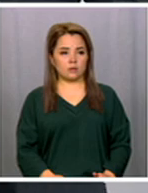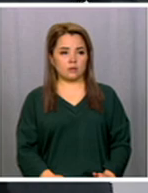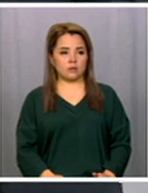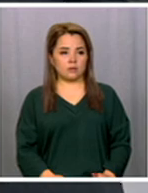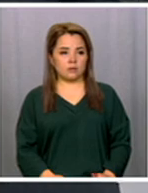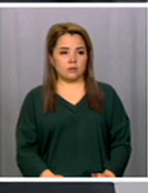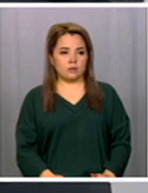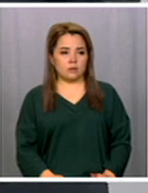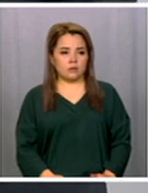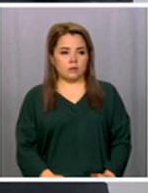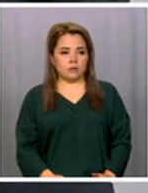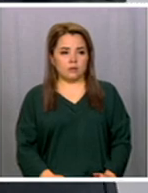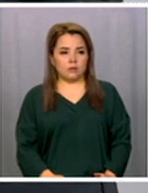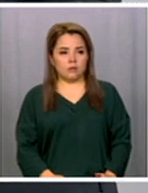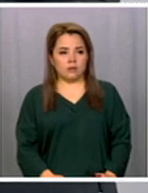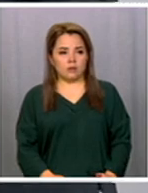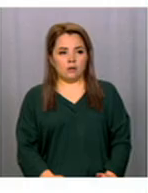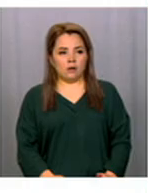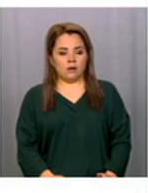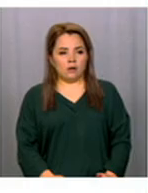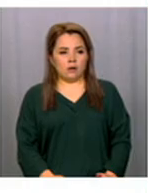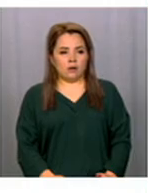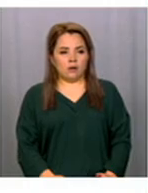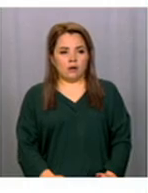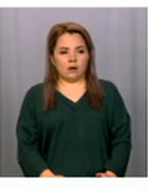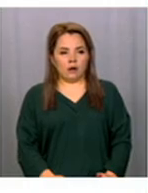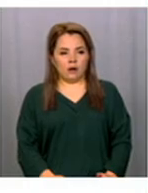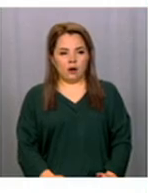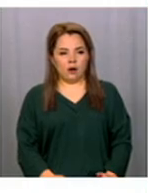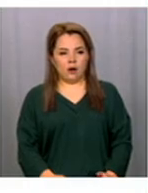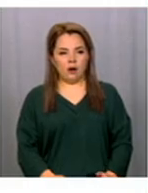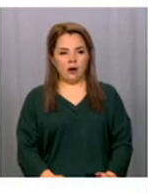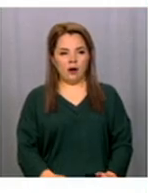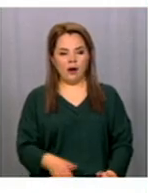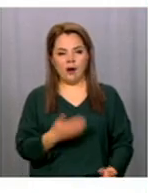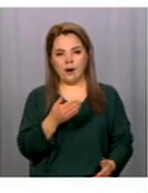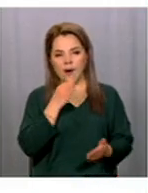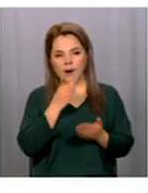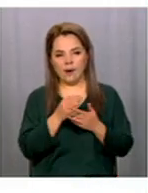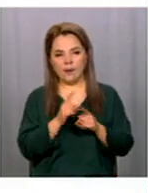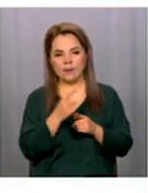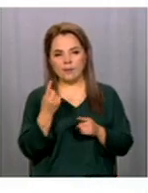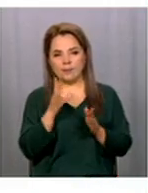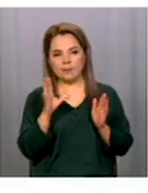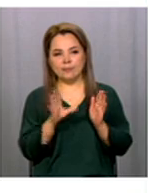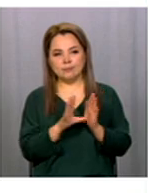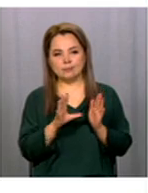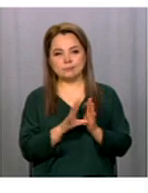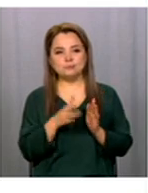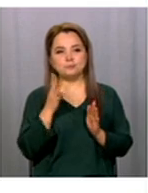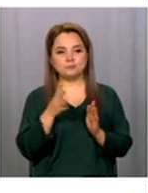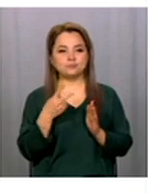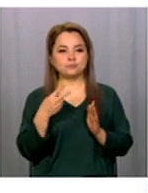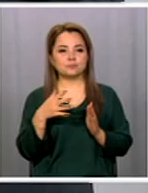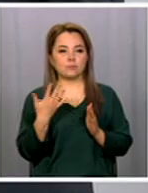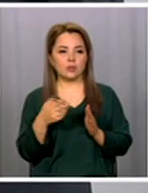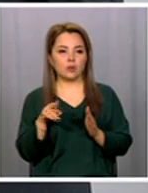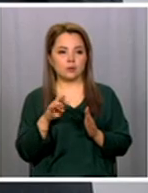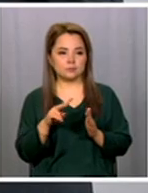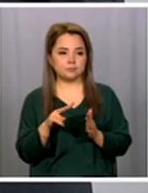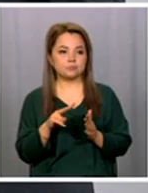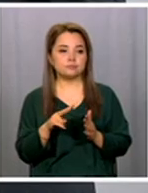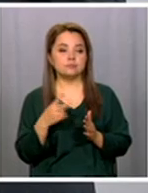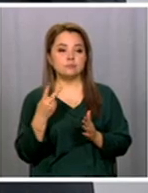энергиямыз 25 джоульға тең. Жауабы бірінші потенциалдық энергиямыз 4025 джоульға,